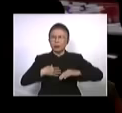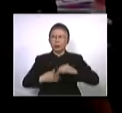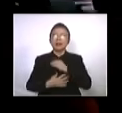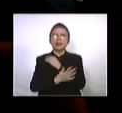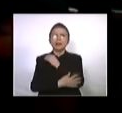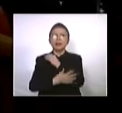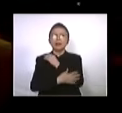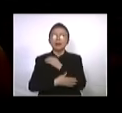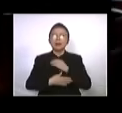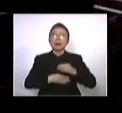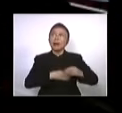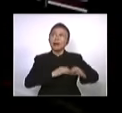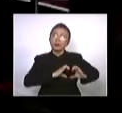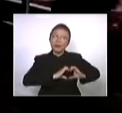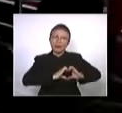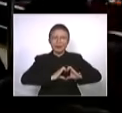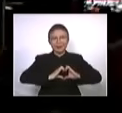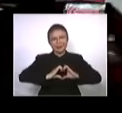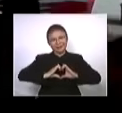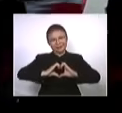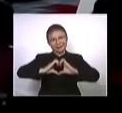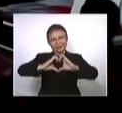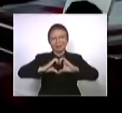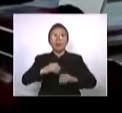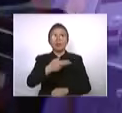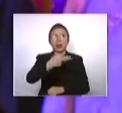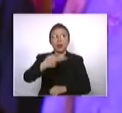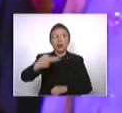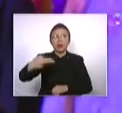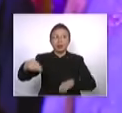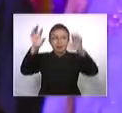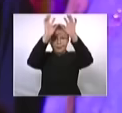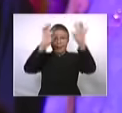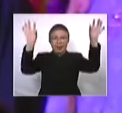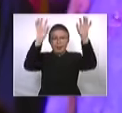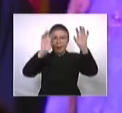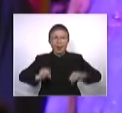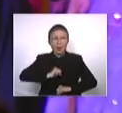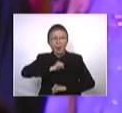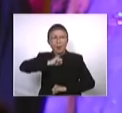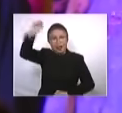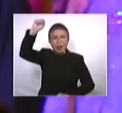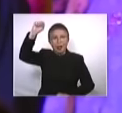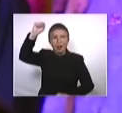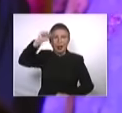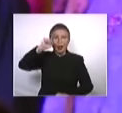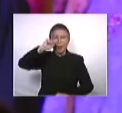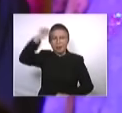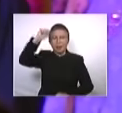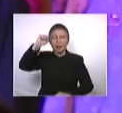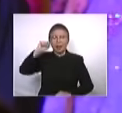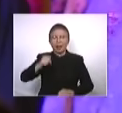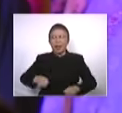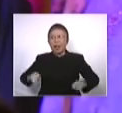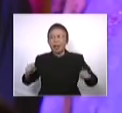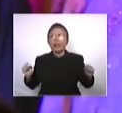kalauudan bidang ekonomi itu mungkin agak terlalu spesifikin gitu kalau politisi kan biasanya Dia tahu semua tapi gak